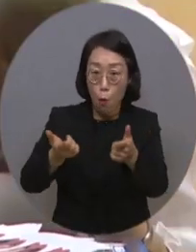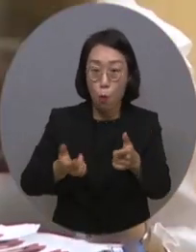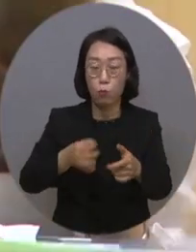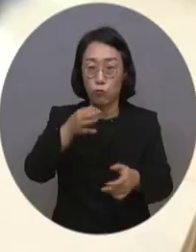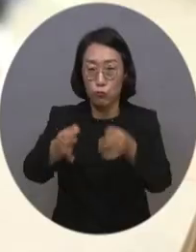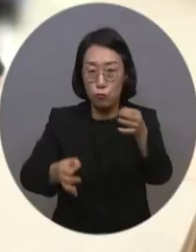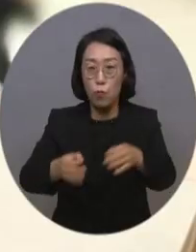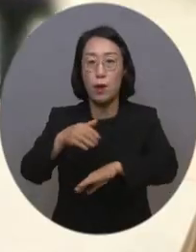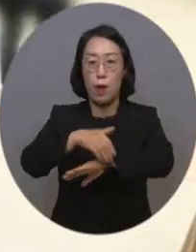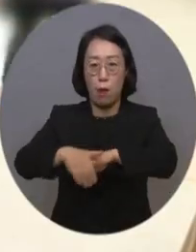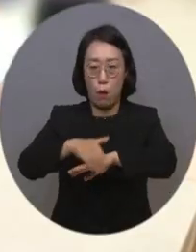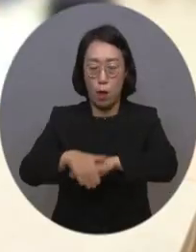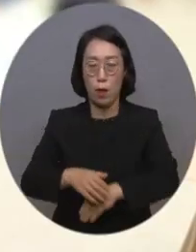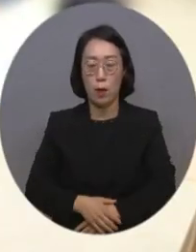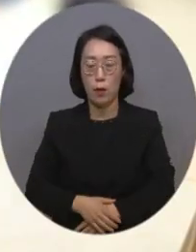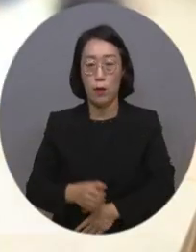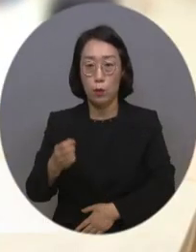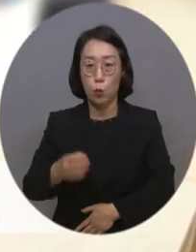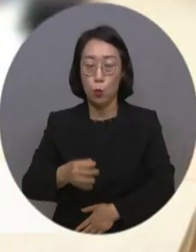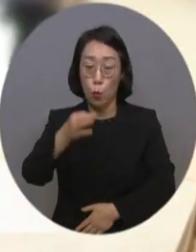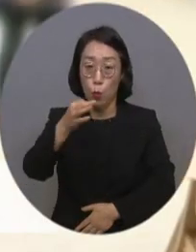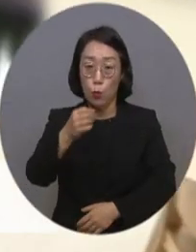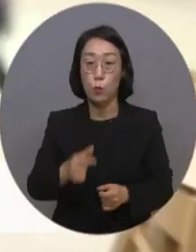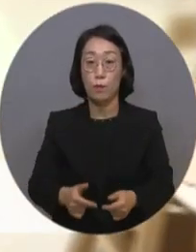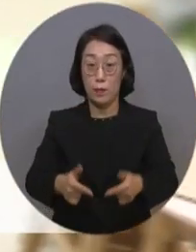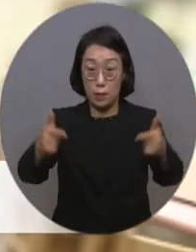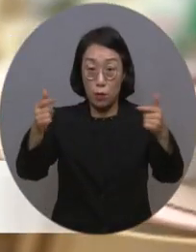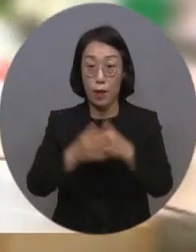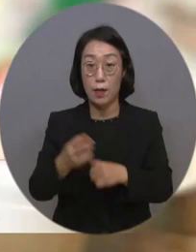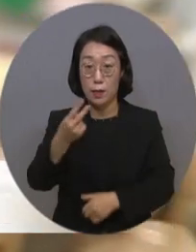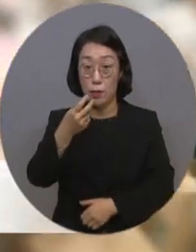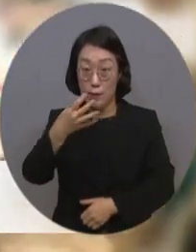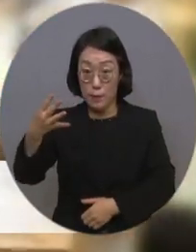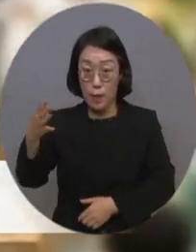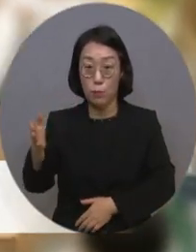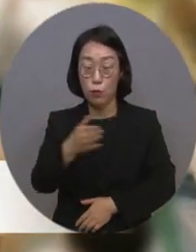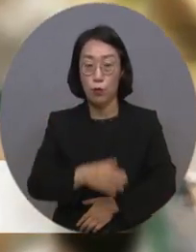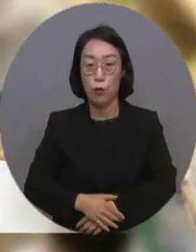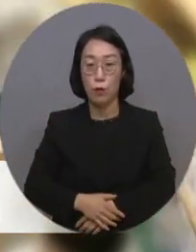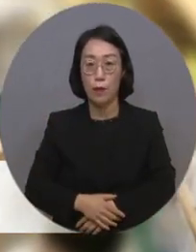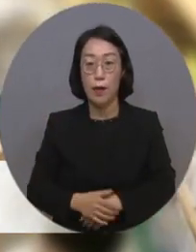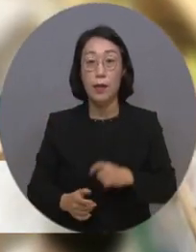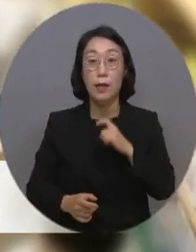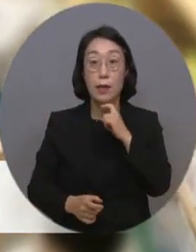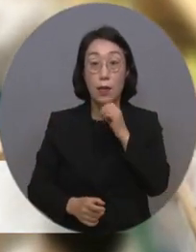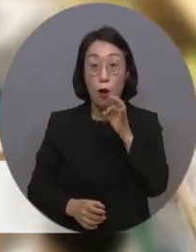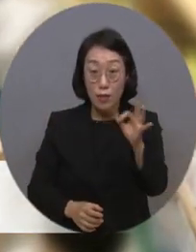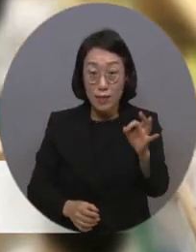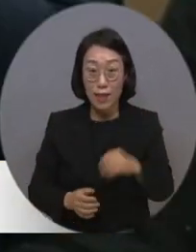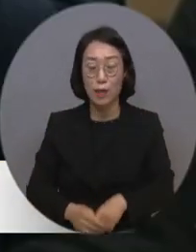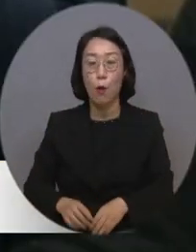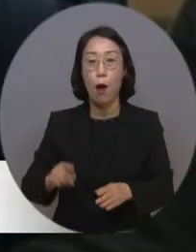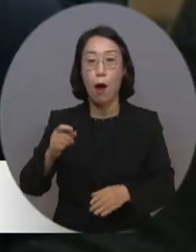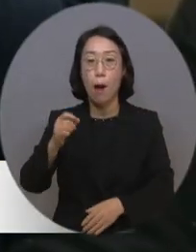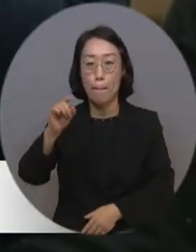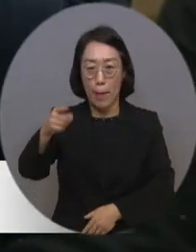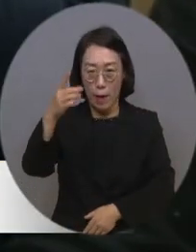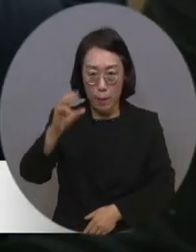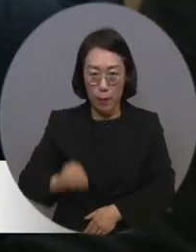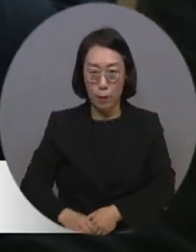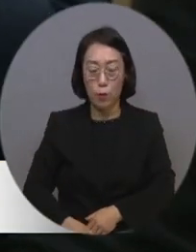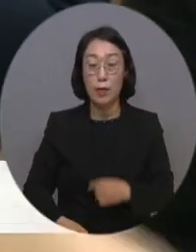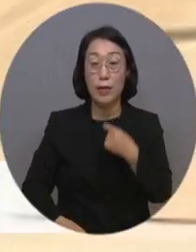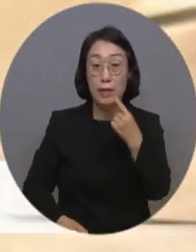지급할 계획입니다. 금액도 크게 늘어나 2024년부터 만 0세는 월 100만 원, 만 1세는